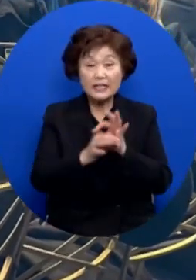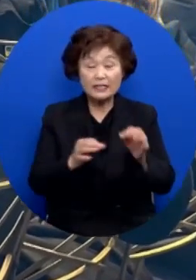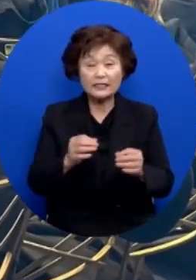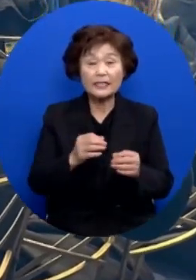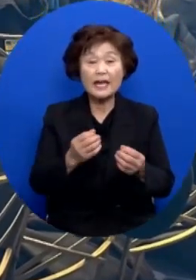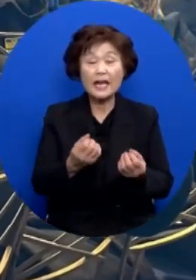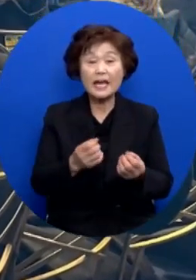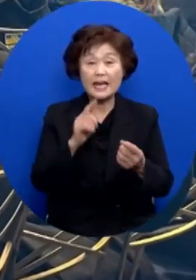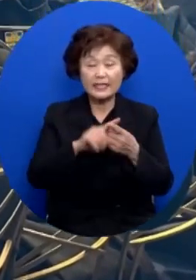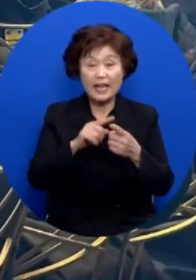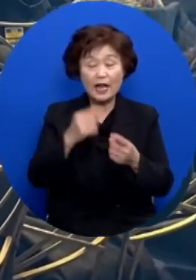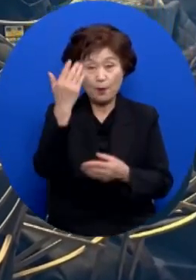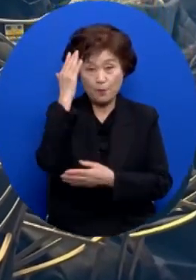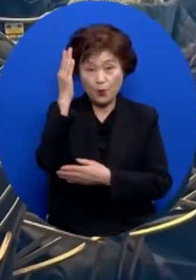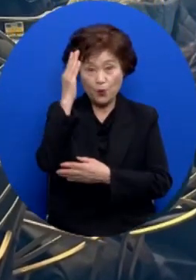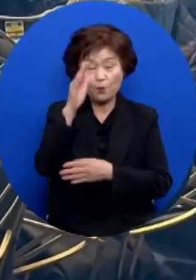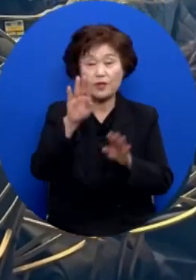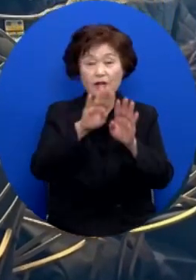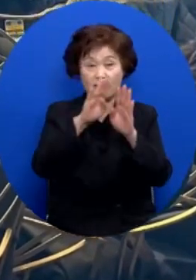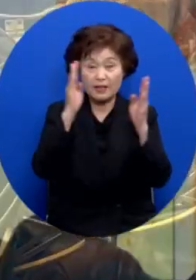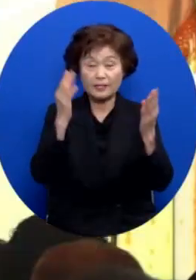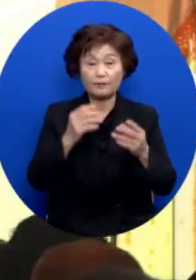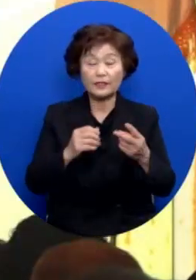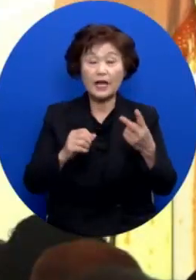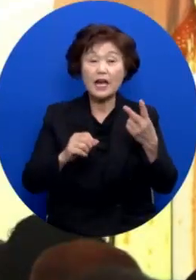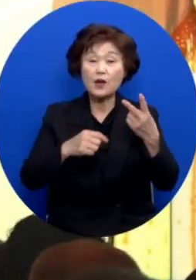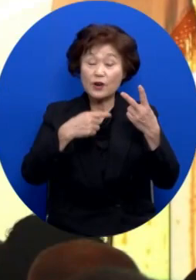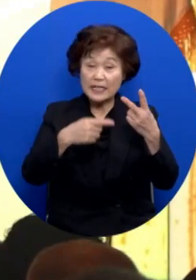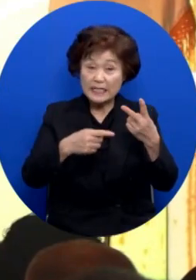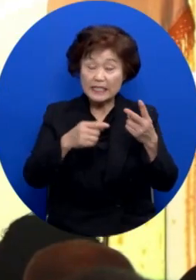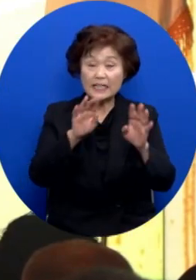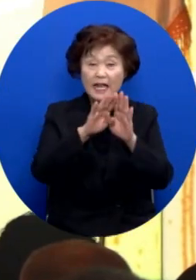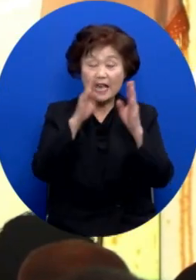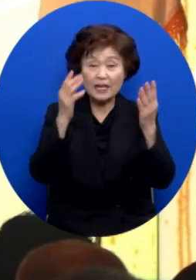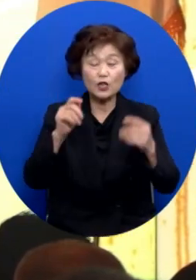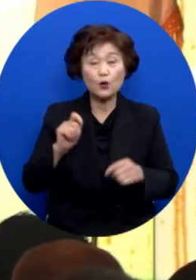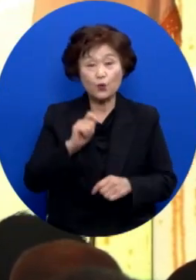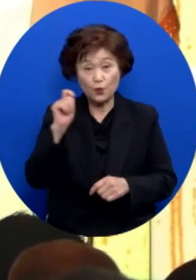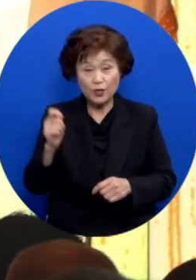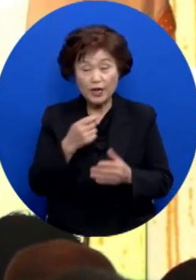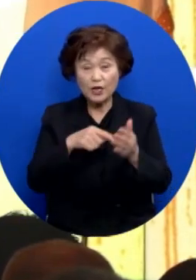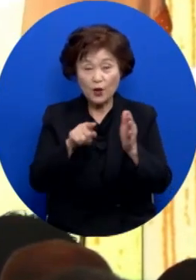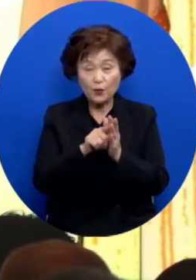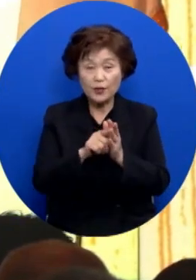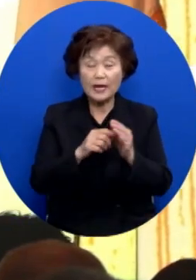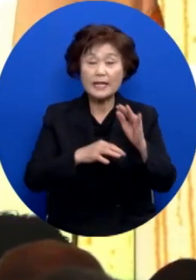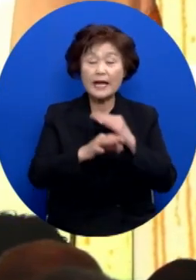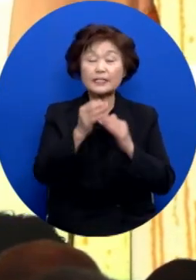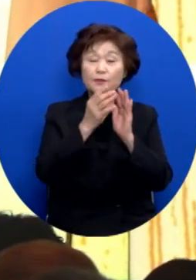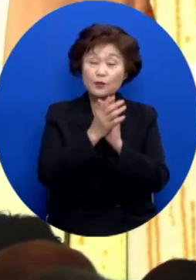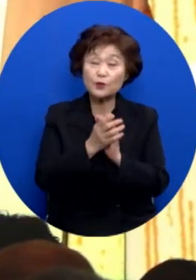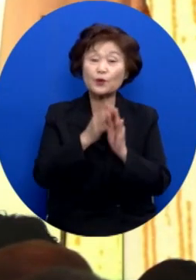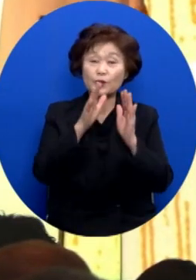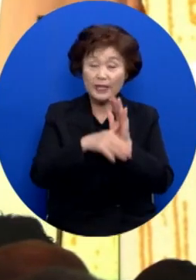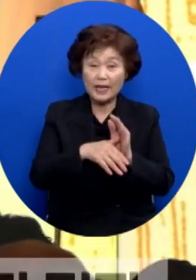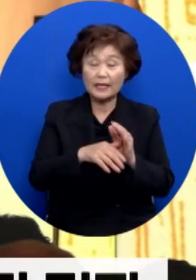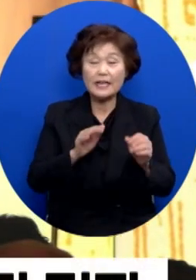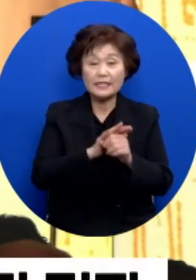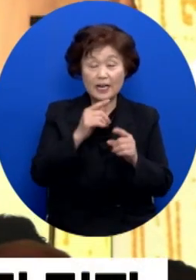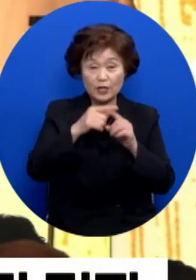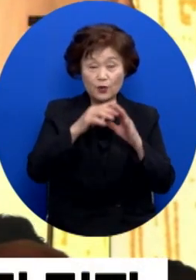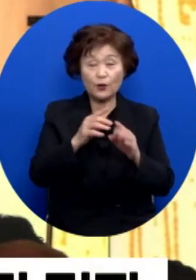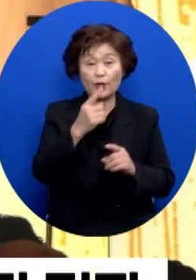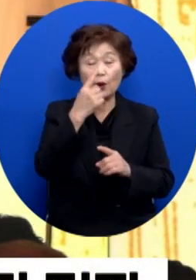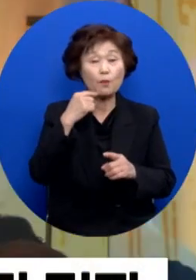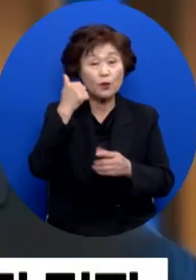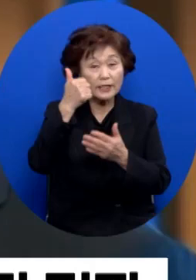등이 진행됐습니다 특히 2월 1일에 열린 우크라이나를 위한 조찬 기도회에서는 사랑의 교회 오정 목사가